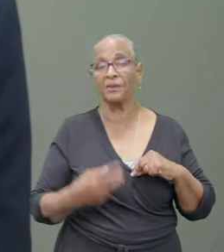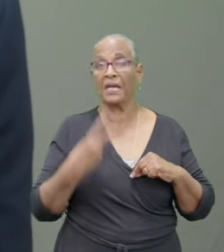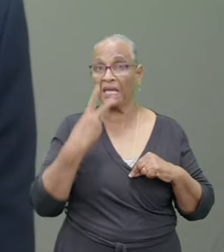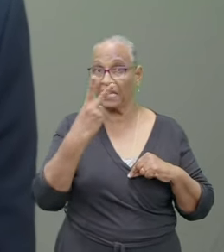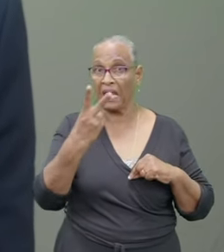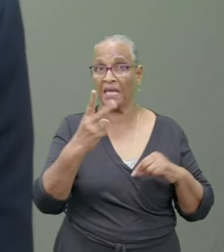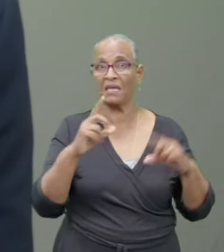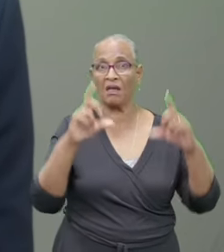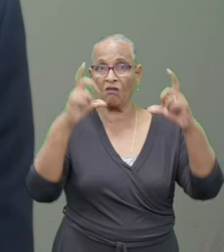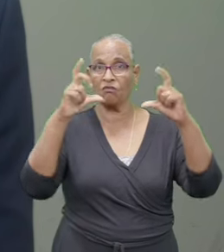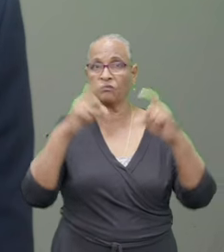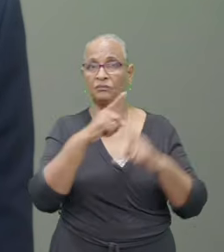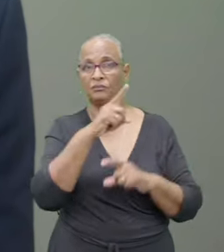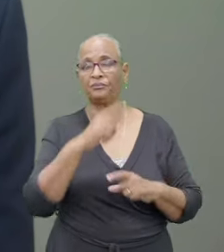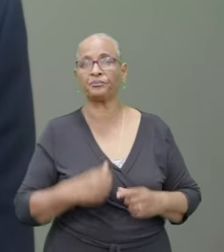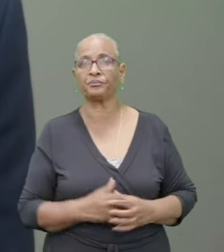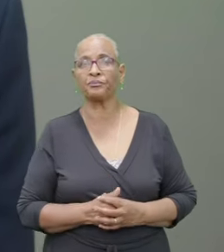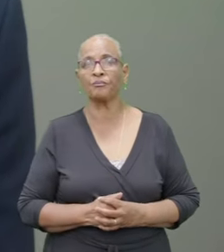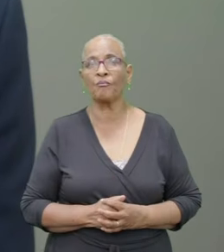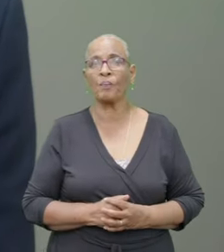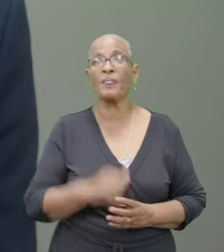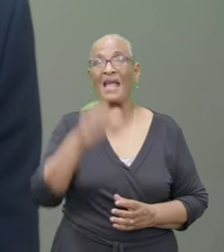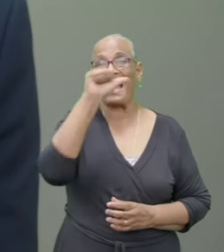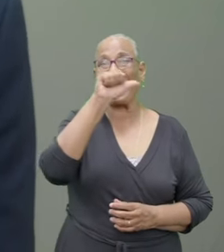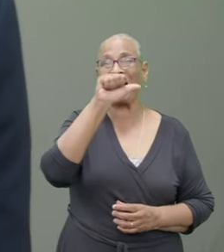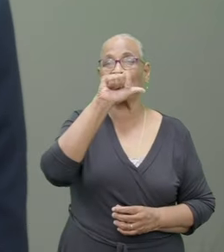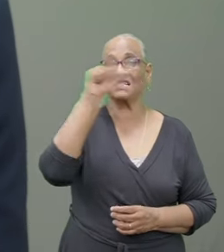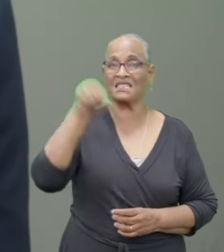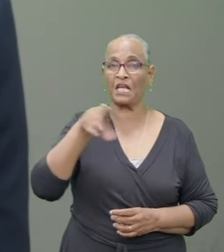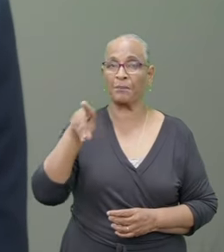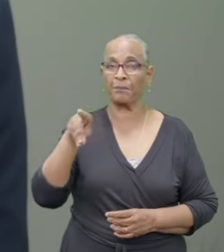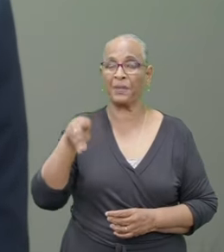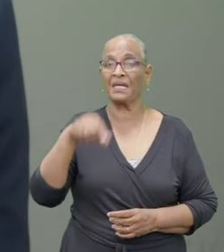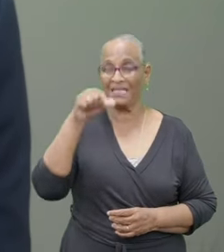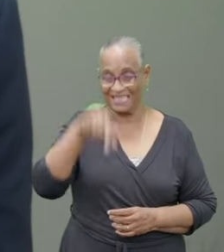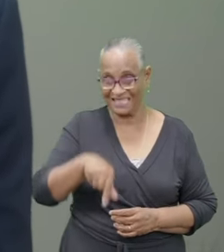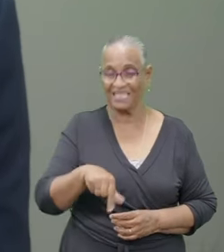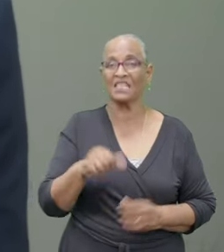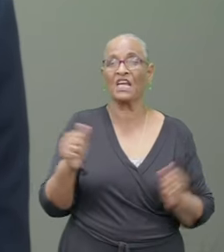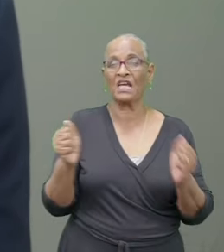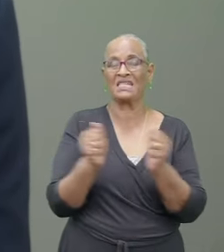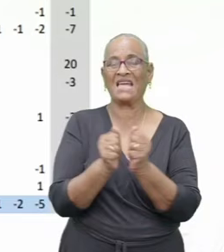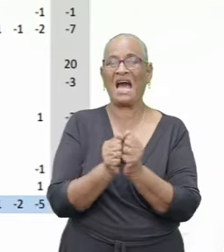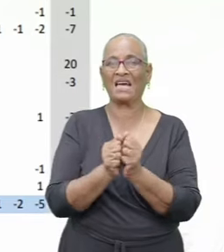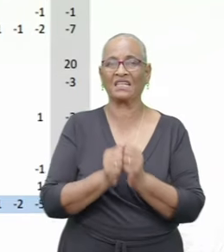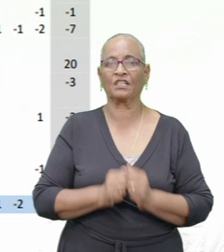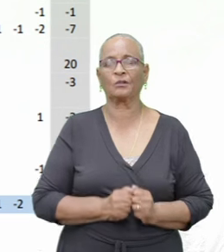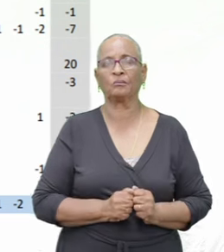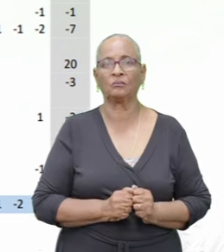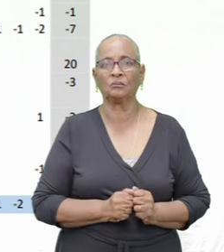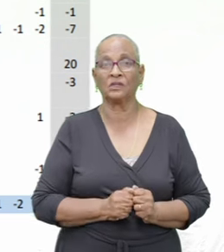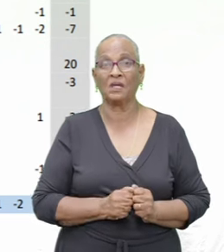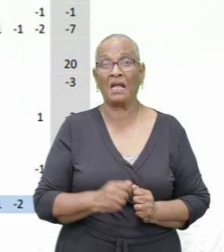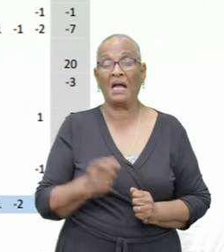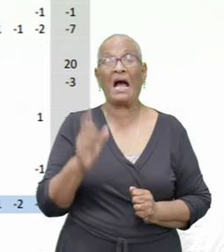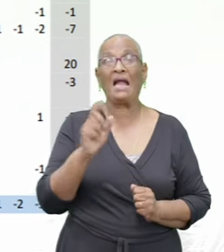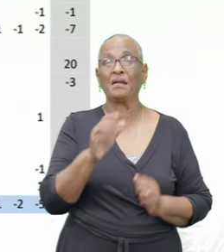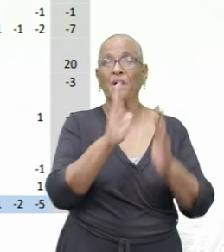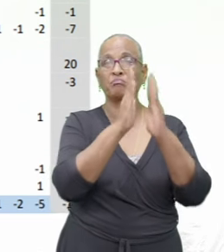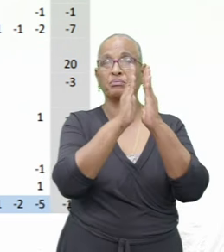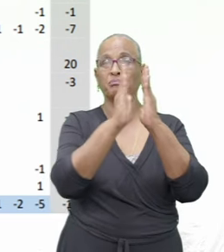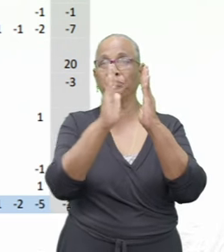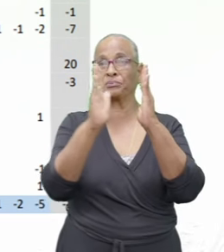mag. Dat is van het AZP zelf voor het jaar 2024. Het is allemaal data die wordt bijgehouden